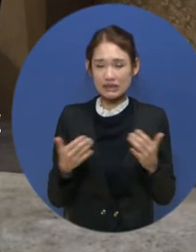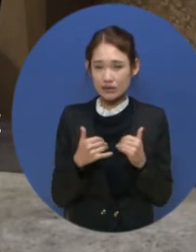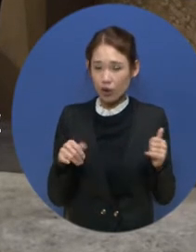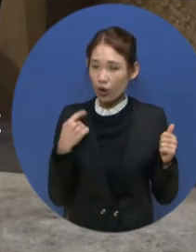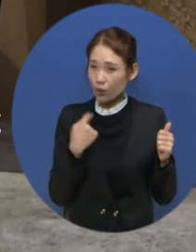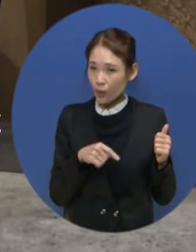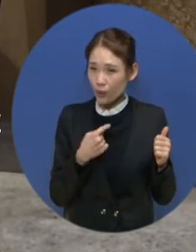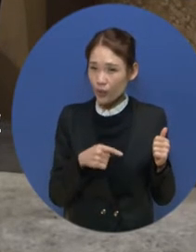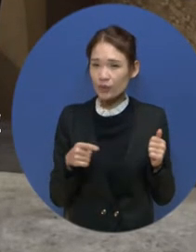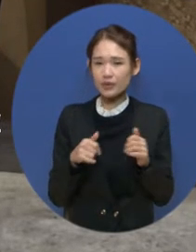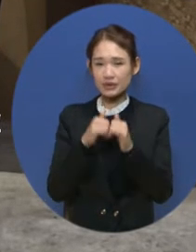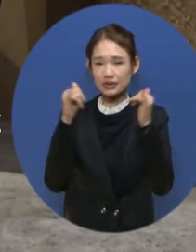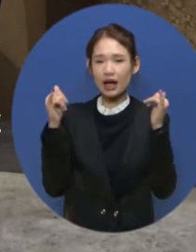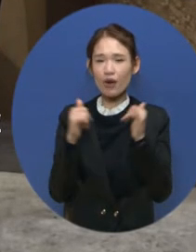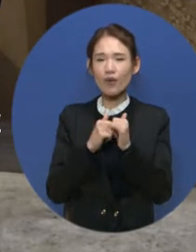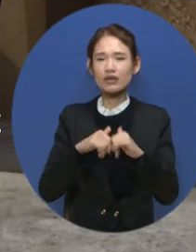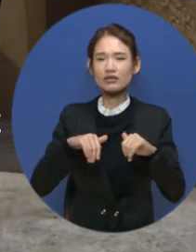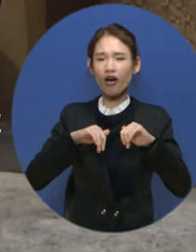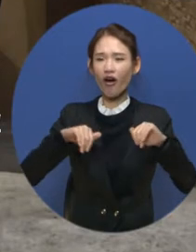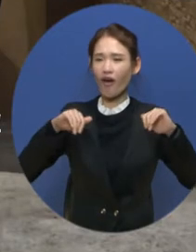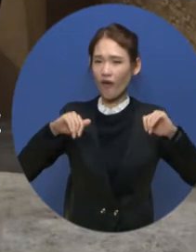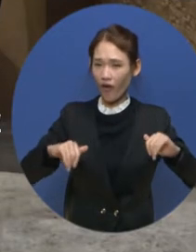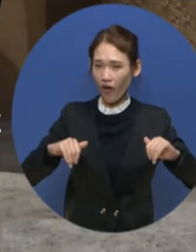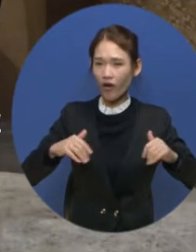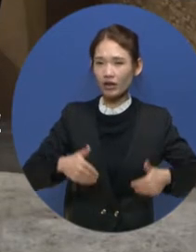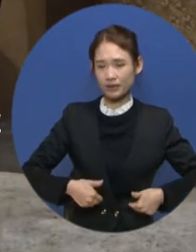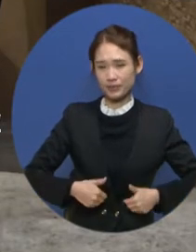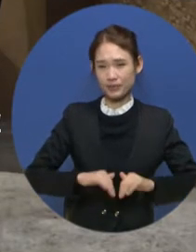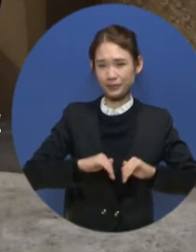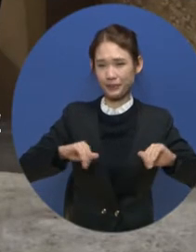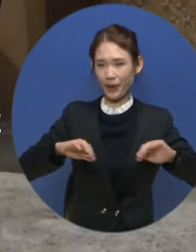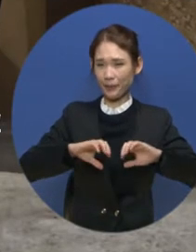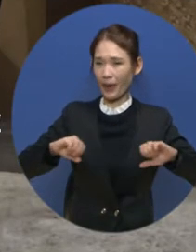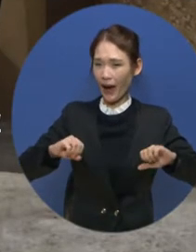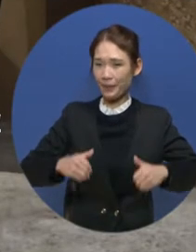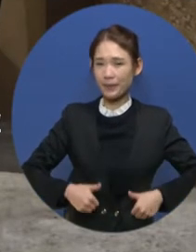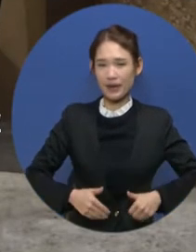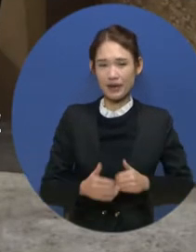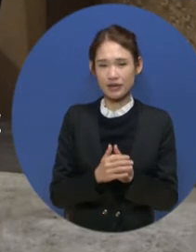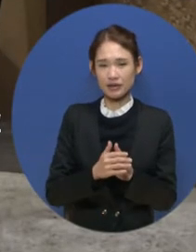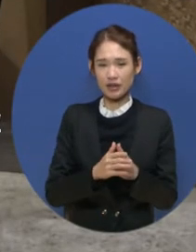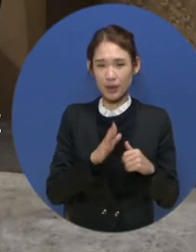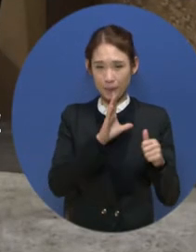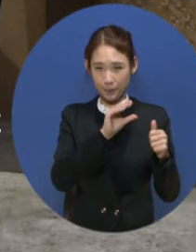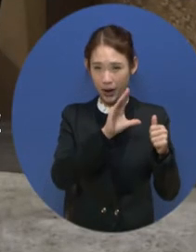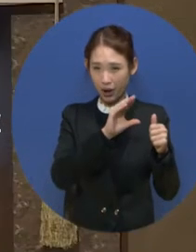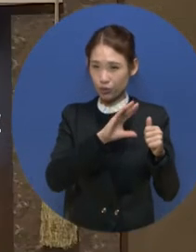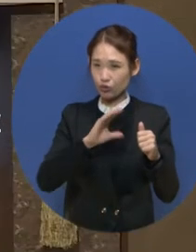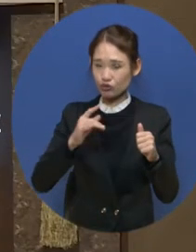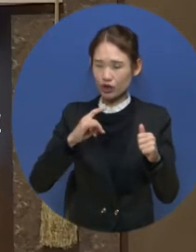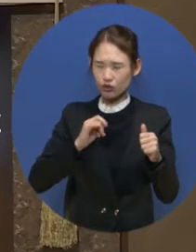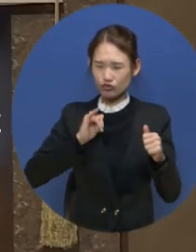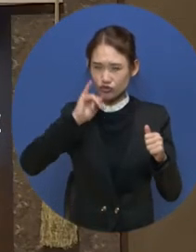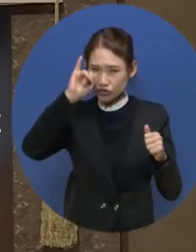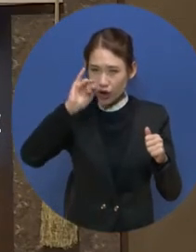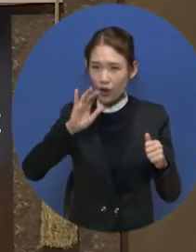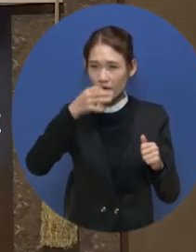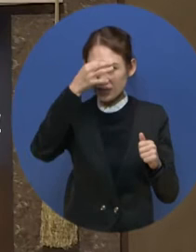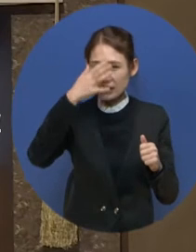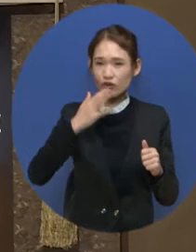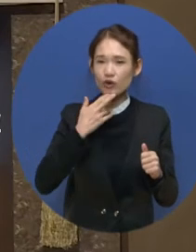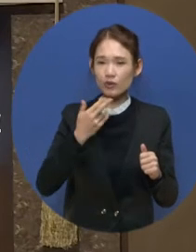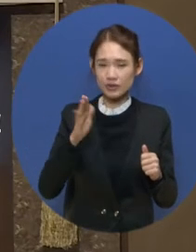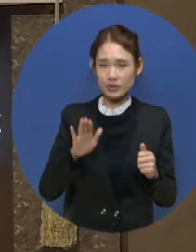사회에서 거리를 두어야 되니까 지금 g 여기 방송국 처럼 이런 훌륭한 3기는 아닙니다만 각자 자기